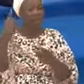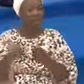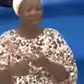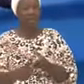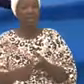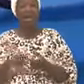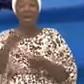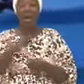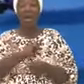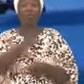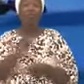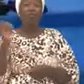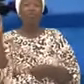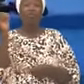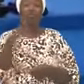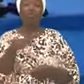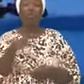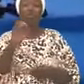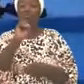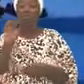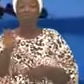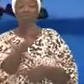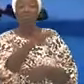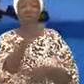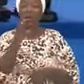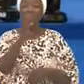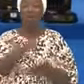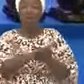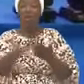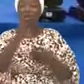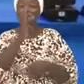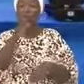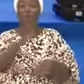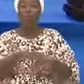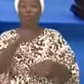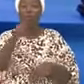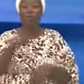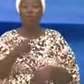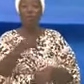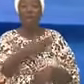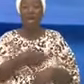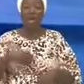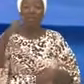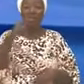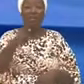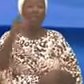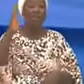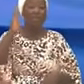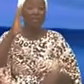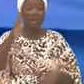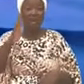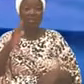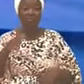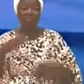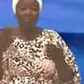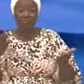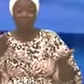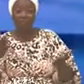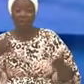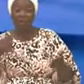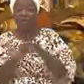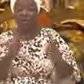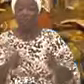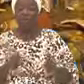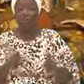je répandrai sur une eau pure et vous serez purifier vous serez purifier vous serez